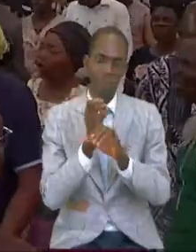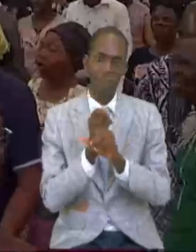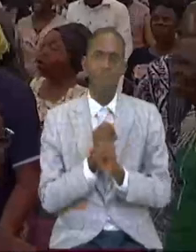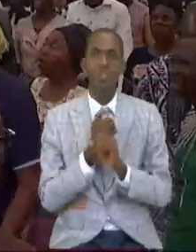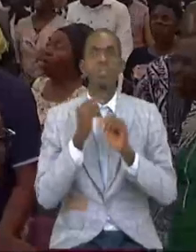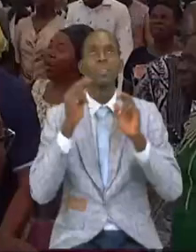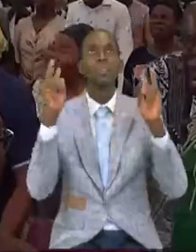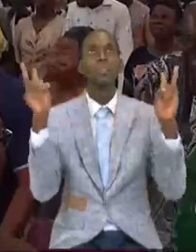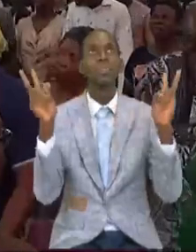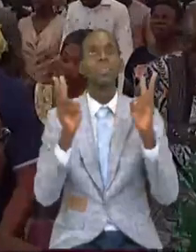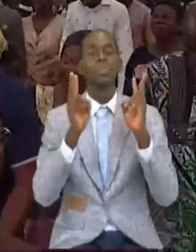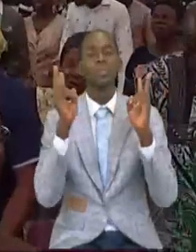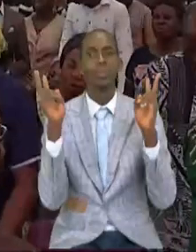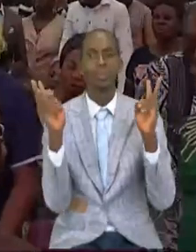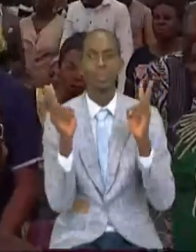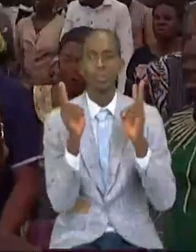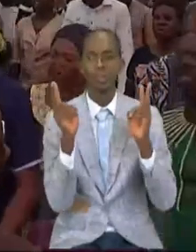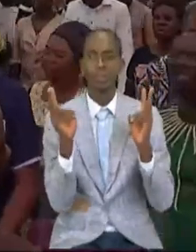Recevez la victoire.